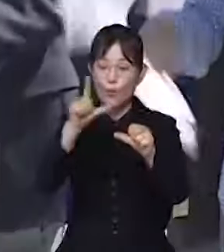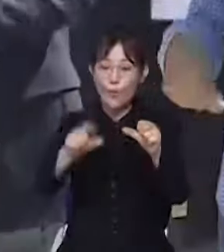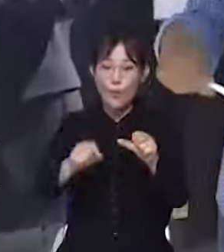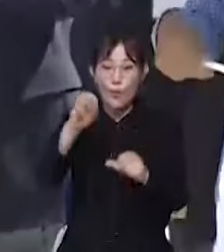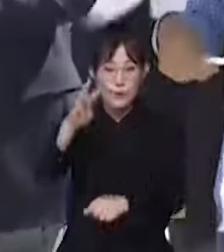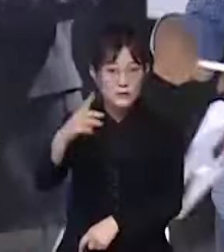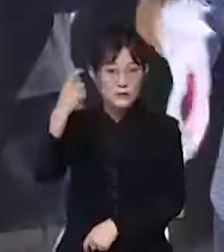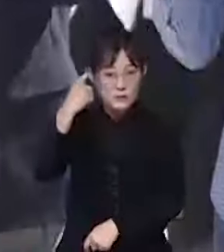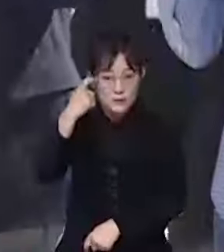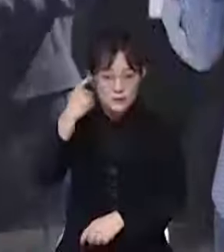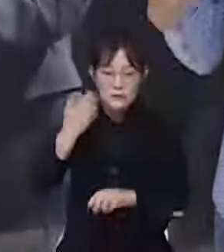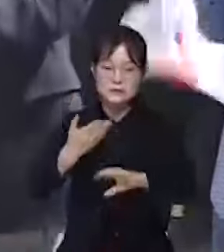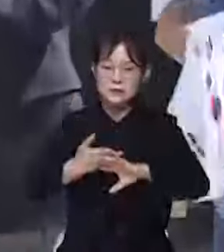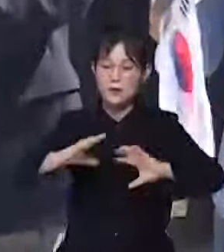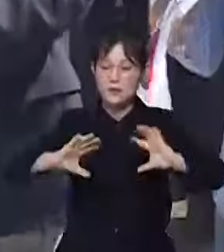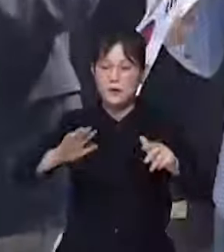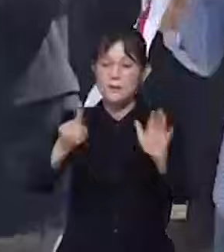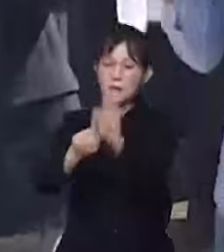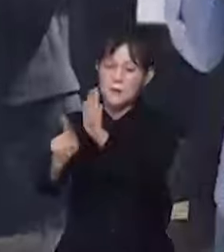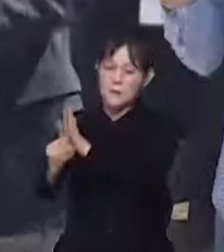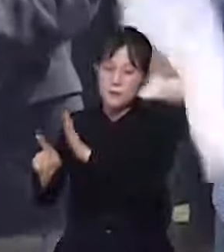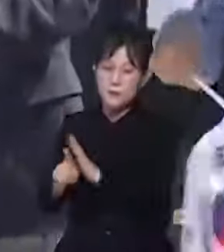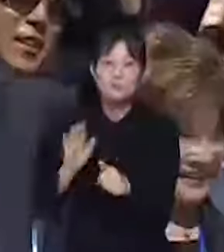세계화에 든든한 지원군이 되고 있습니다.